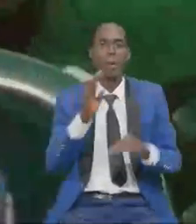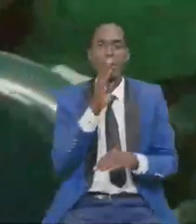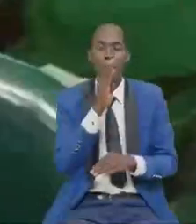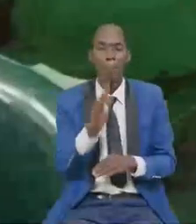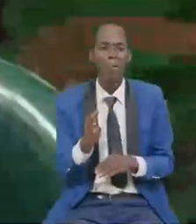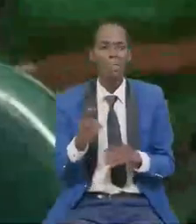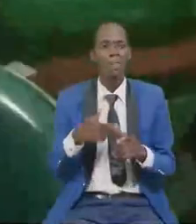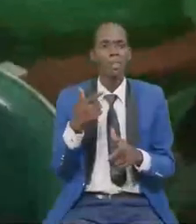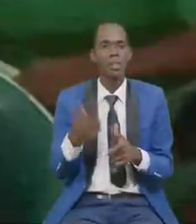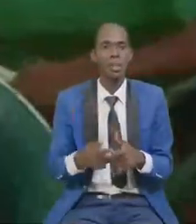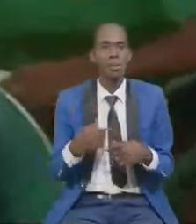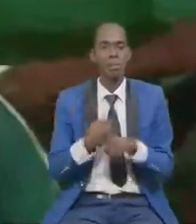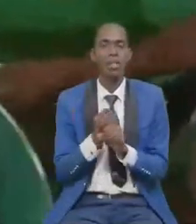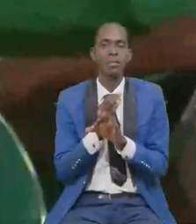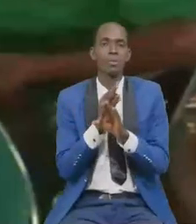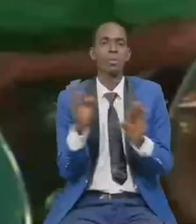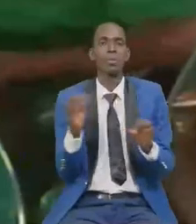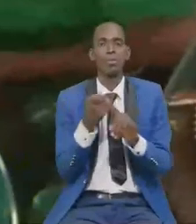Ayant été affranchi du péché,